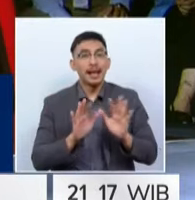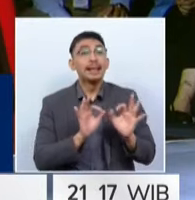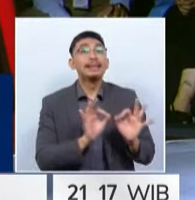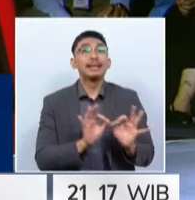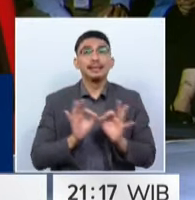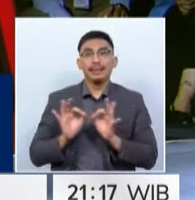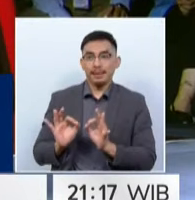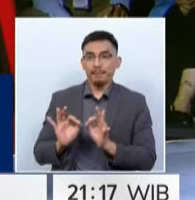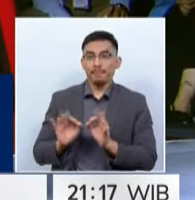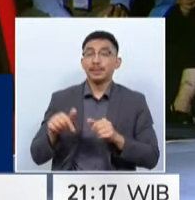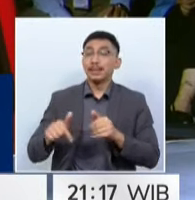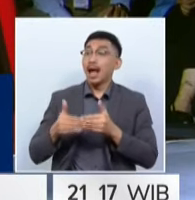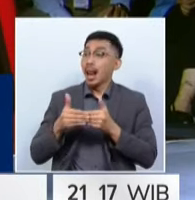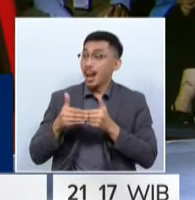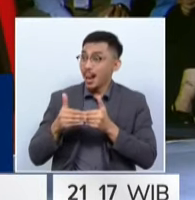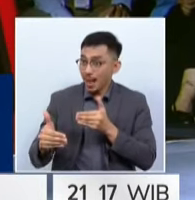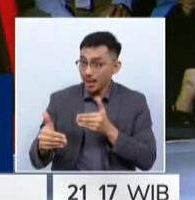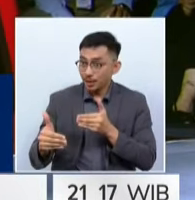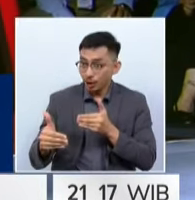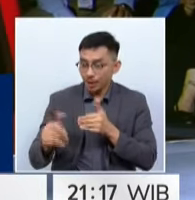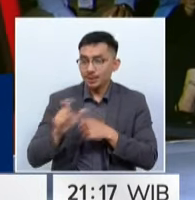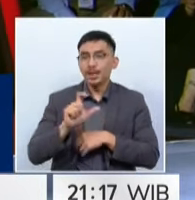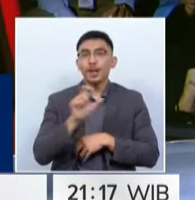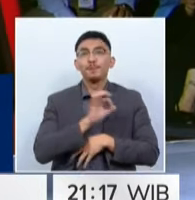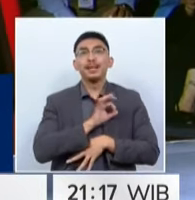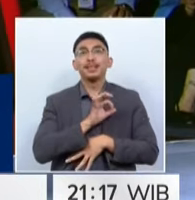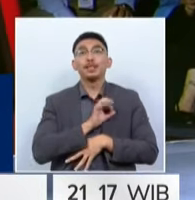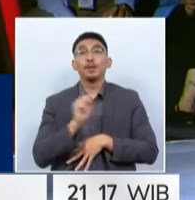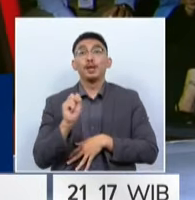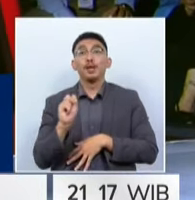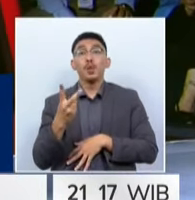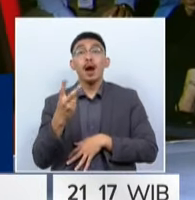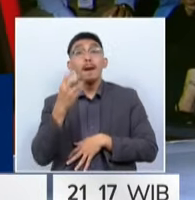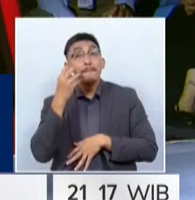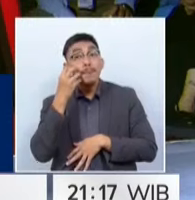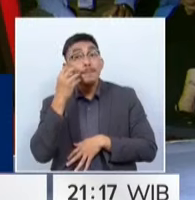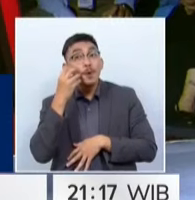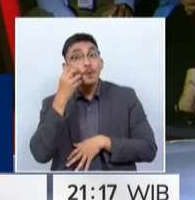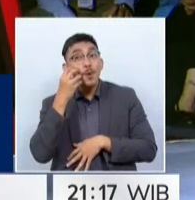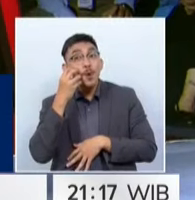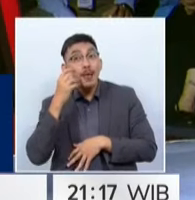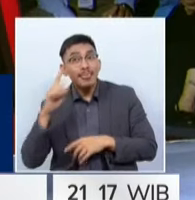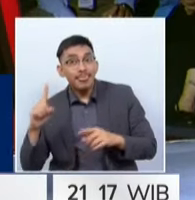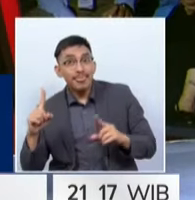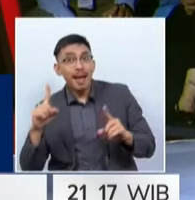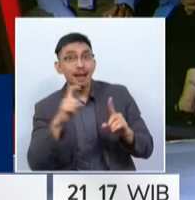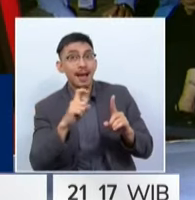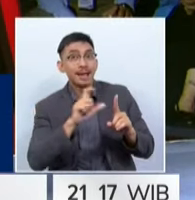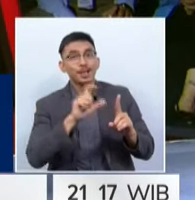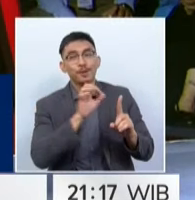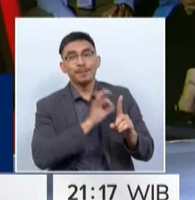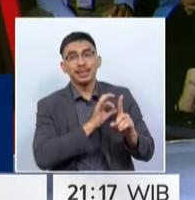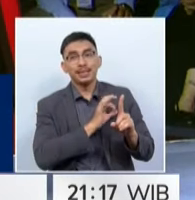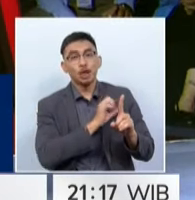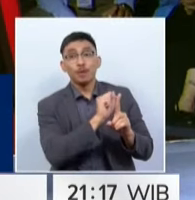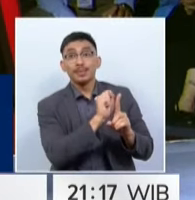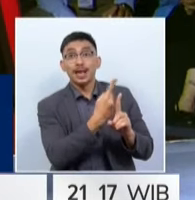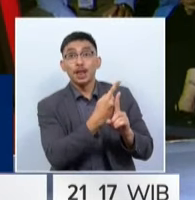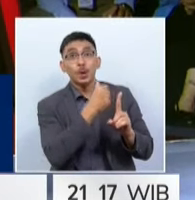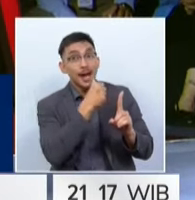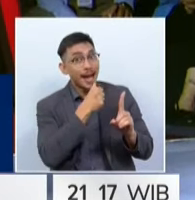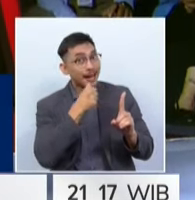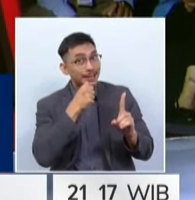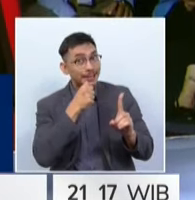akan lanjutkan kami persilakan kepada capres nomor 2 Pak Prabowo untuk bertanya kepada capres nomor 1 Bapak Anis Baswedan waktunya 1 menit Pak